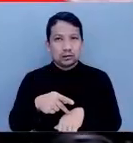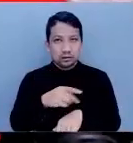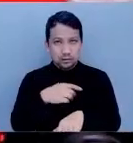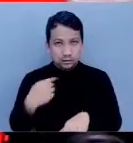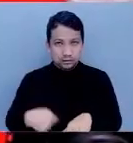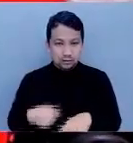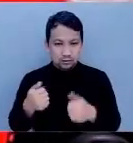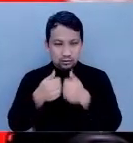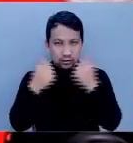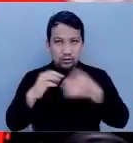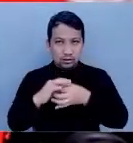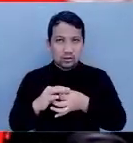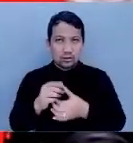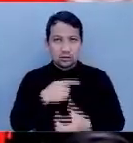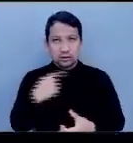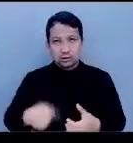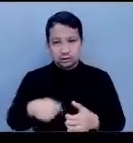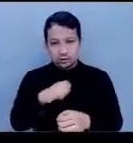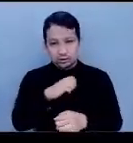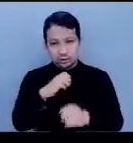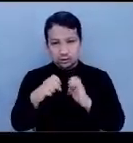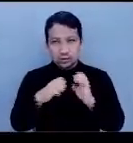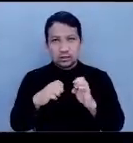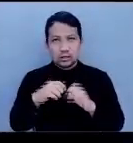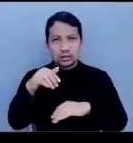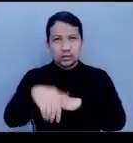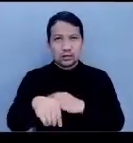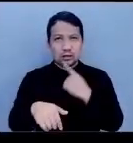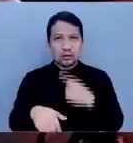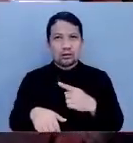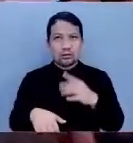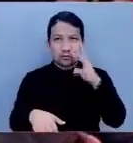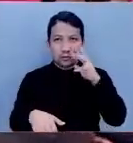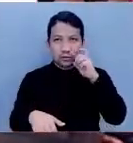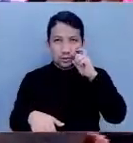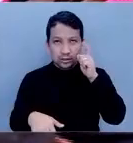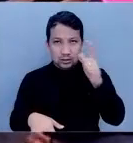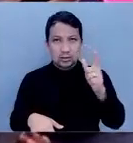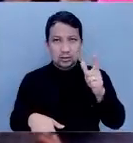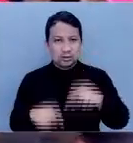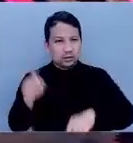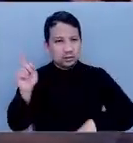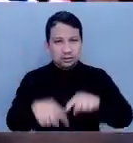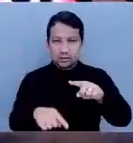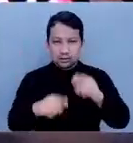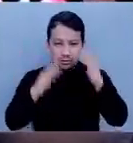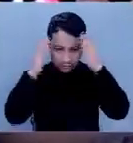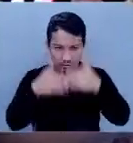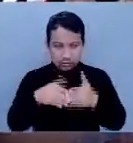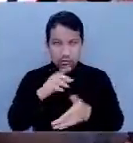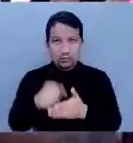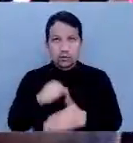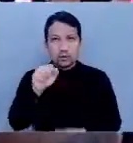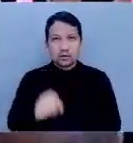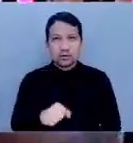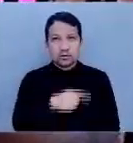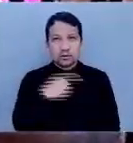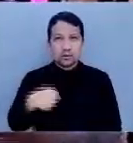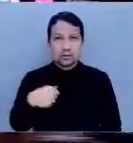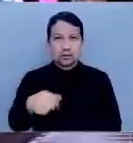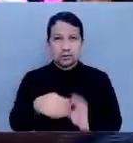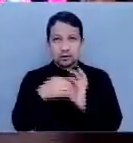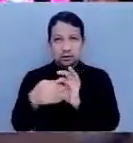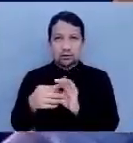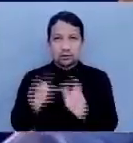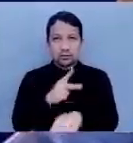na inorganisa ng Chinese Embassy kagabi, iginiit ni Ambassador Wang Silian na hindi dapat sumentro sa isyu ng South China Sea ang relasyon ng China